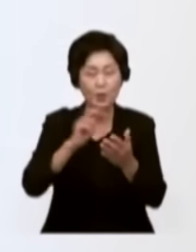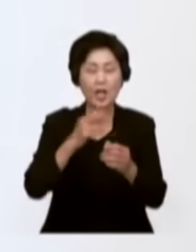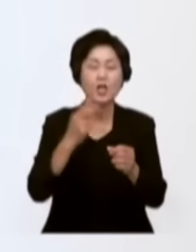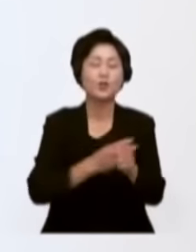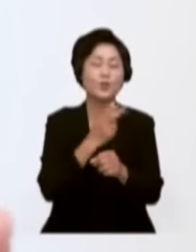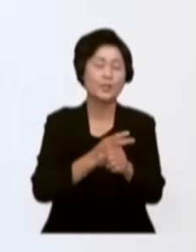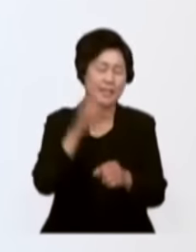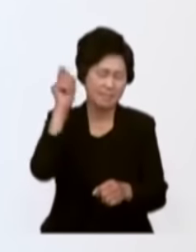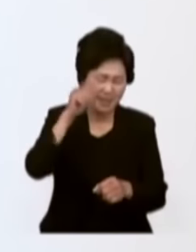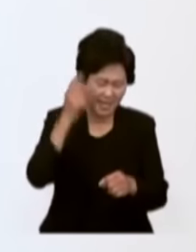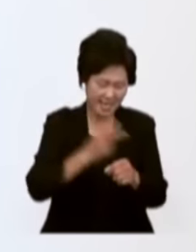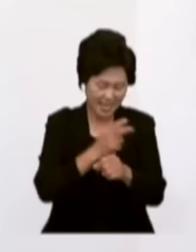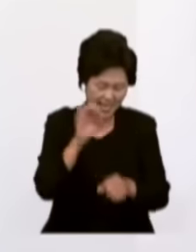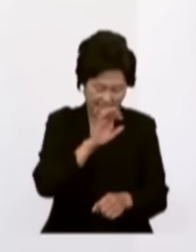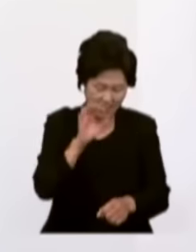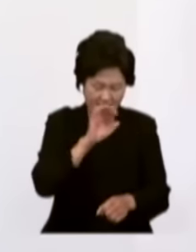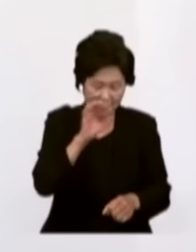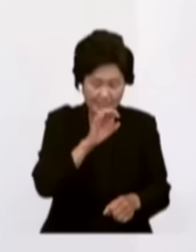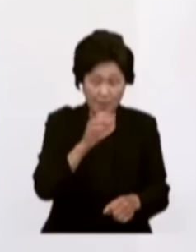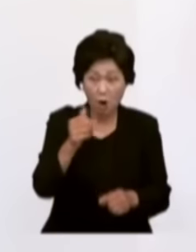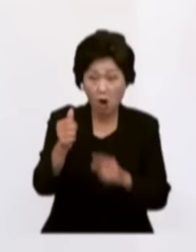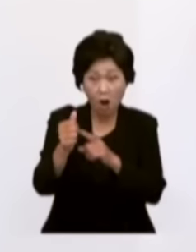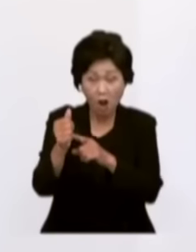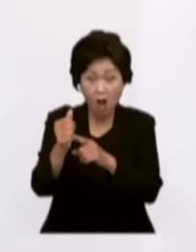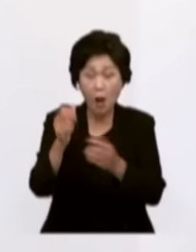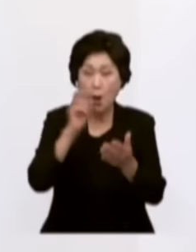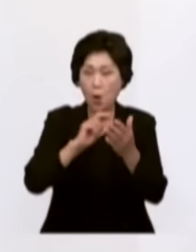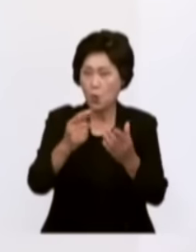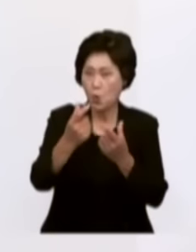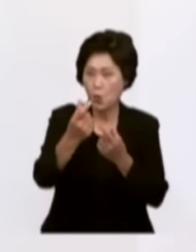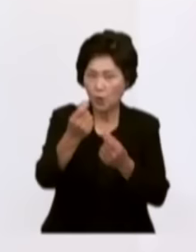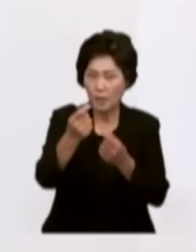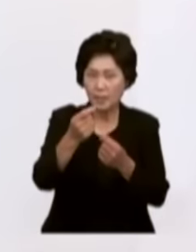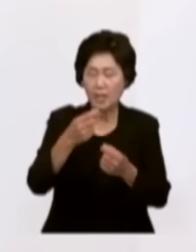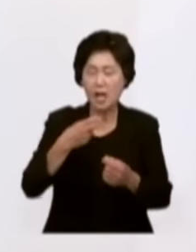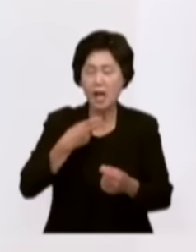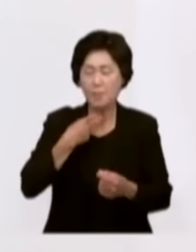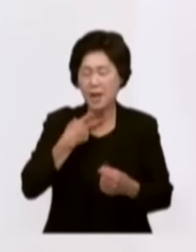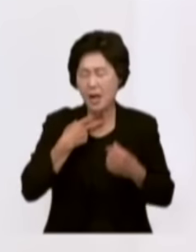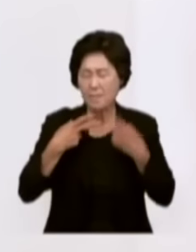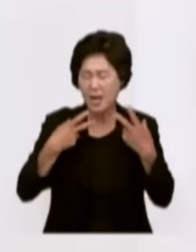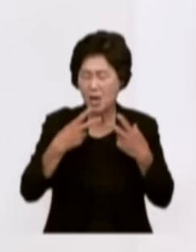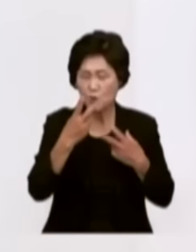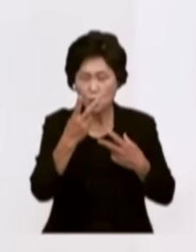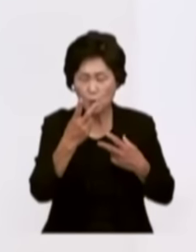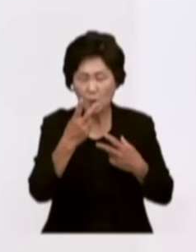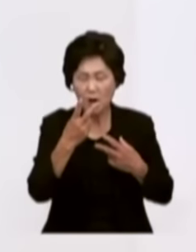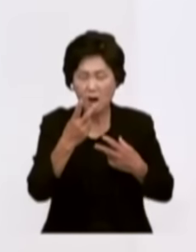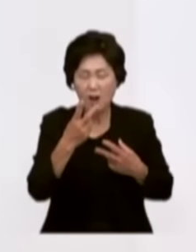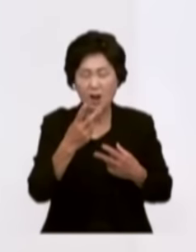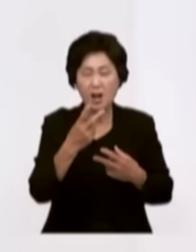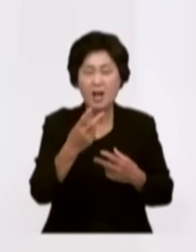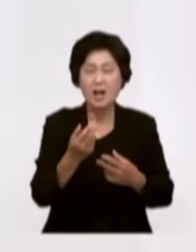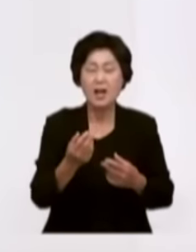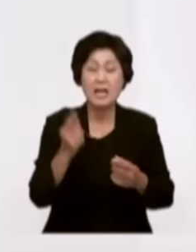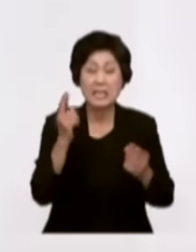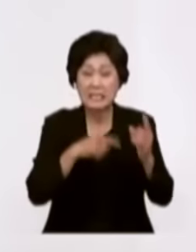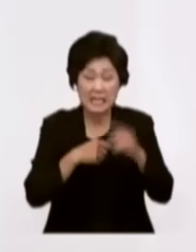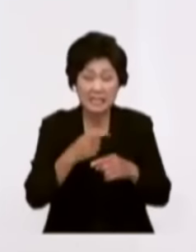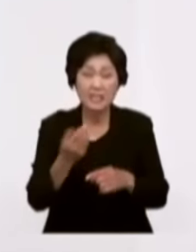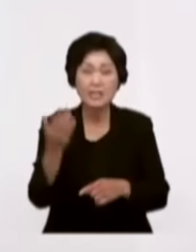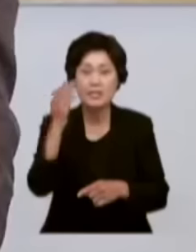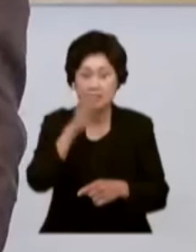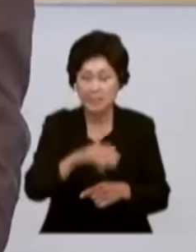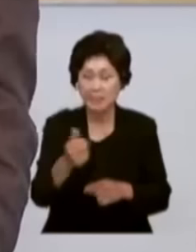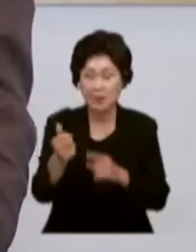데다가 계속 불러가지고 똑같이 했거든요. 성대결절 두 번 와가지고 지금 안 똑같죠? 그래서 제가 저 방송국 들어오기 전에 조용필 씨랑